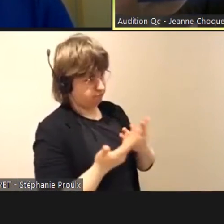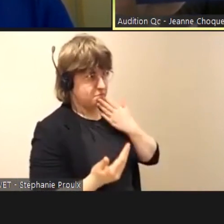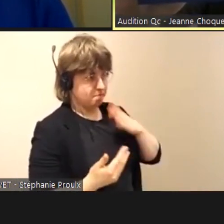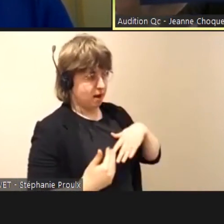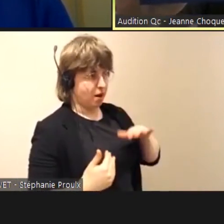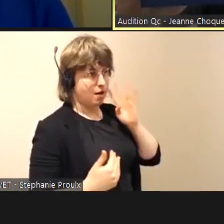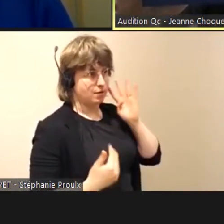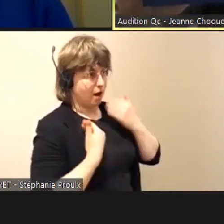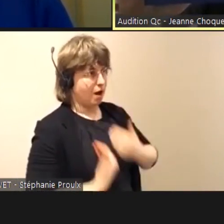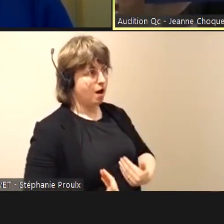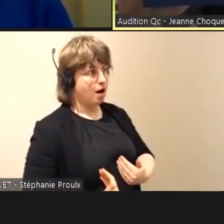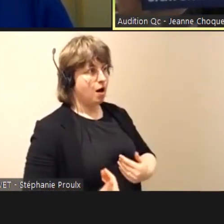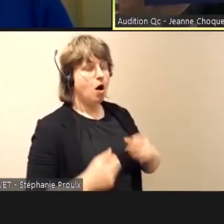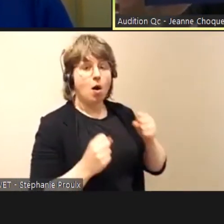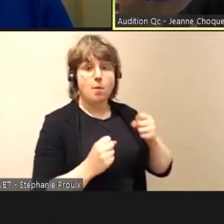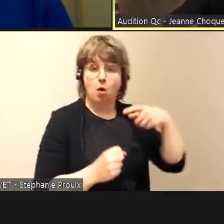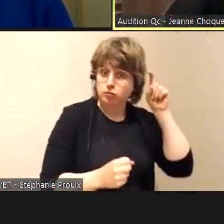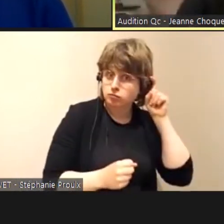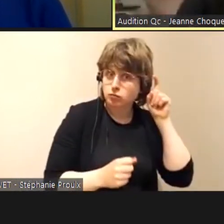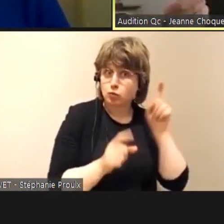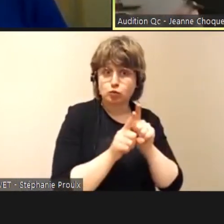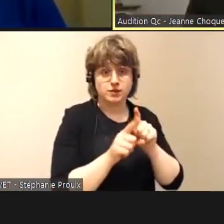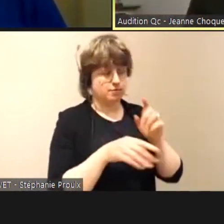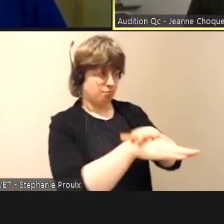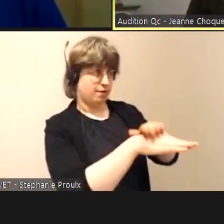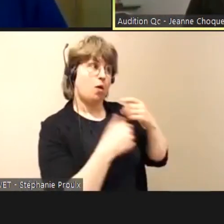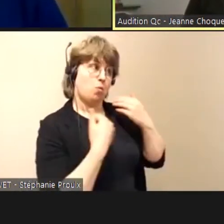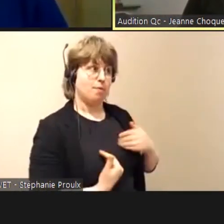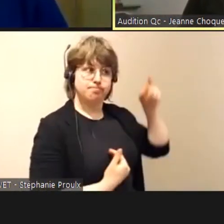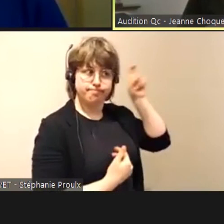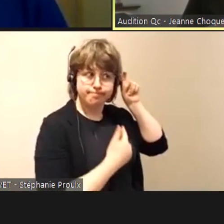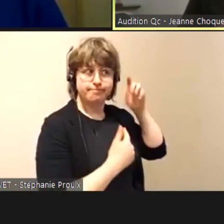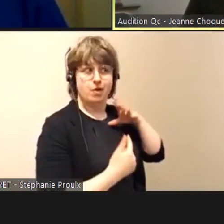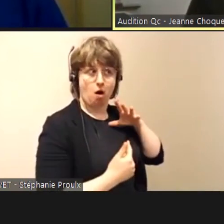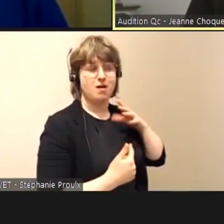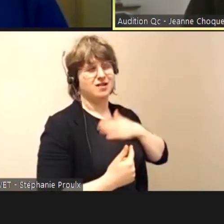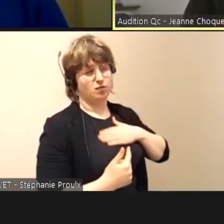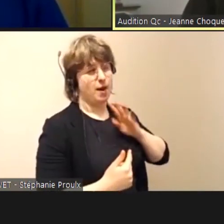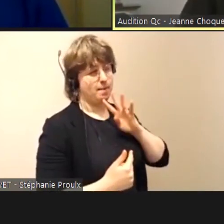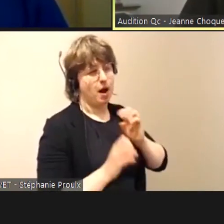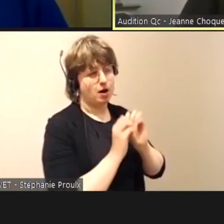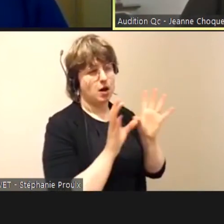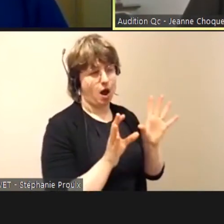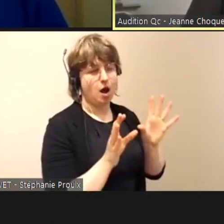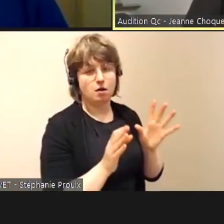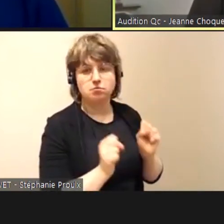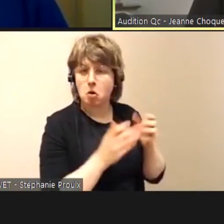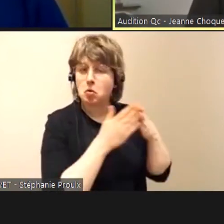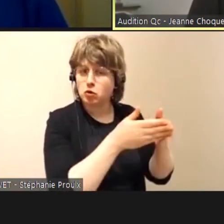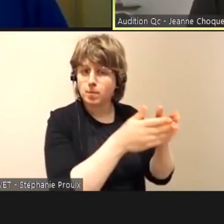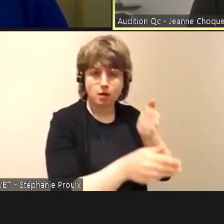qu'on porte une aide auditive ou qu'on dit qu'on est une personne malentendante, s'il vous plaît, parlez clairement. Moi,